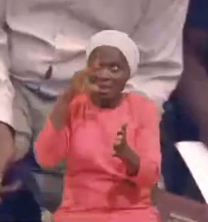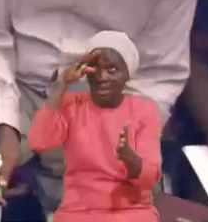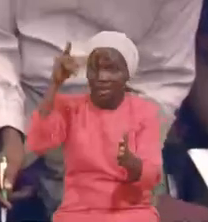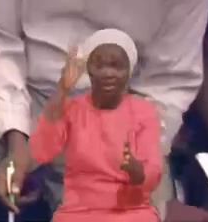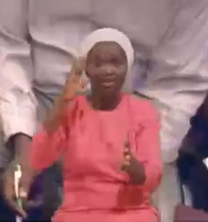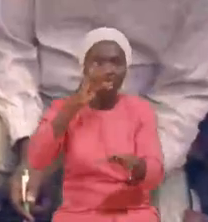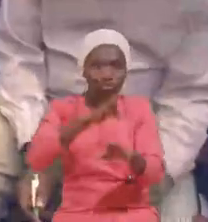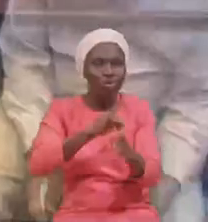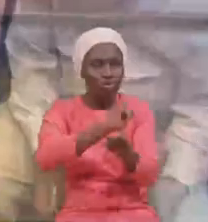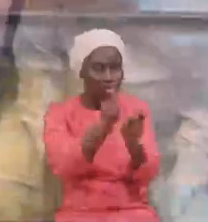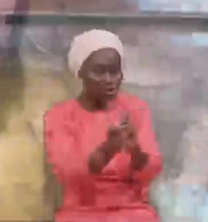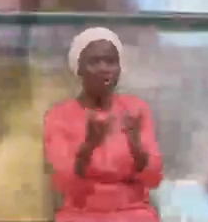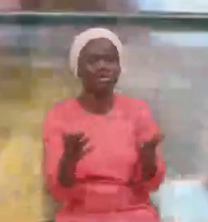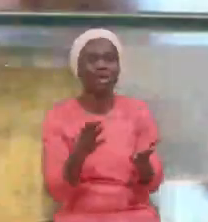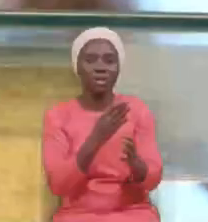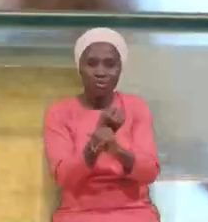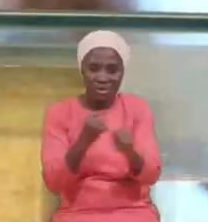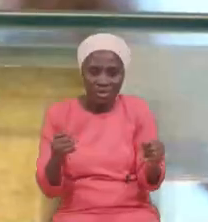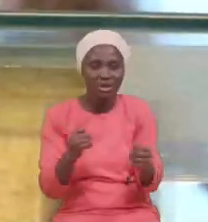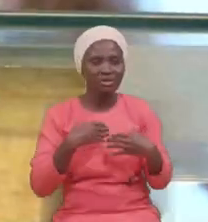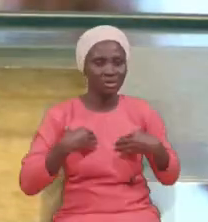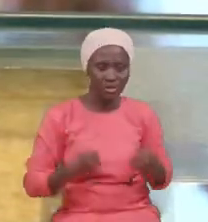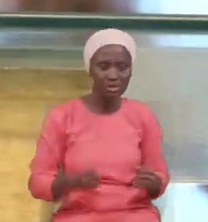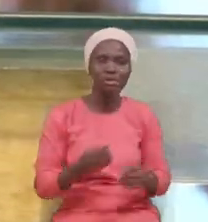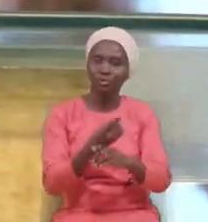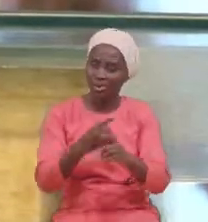qu'il devait toucher et transformer